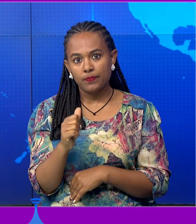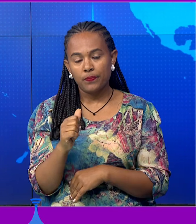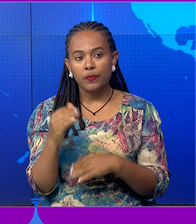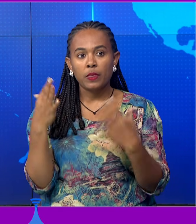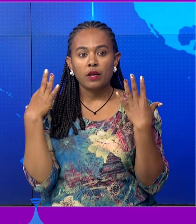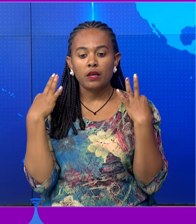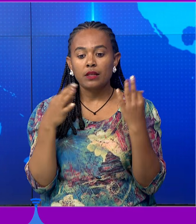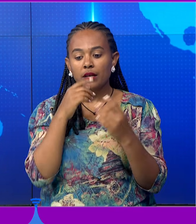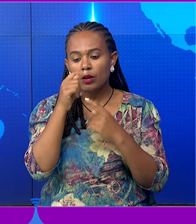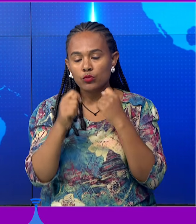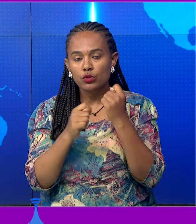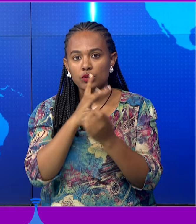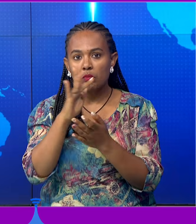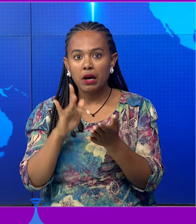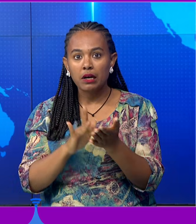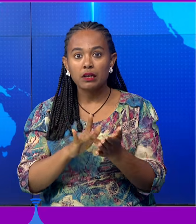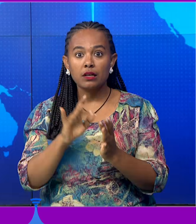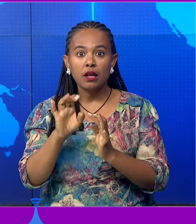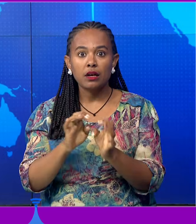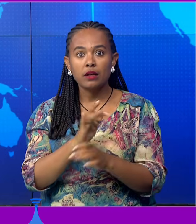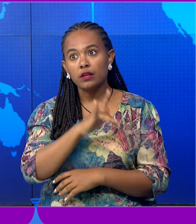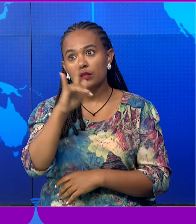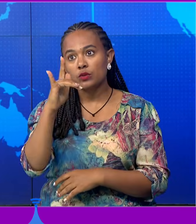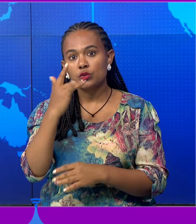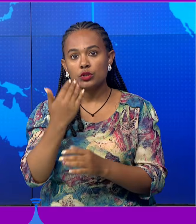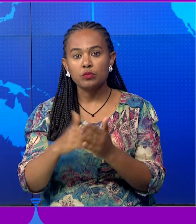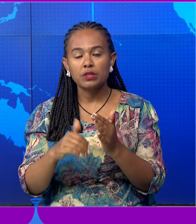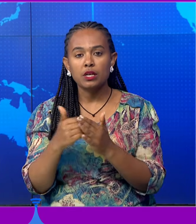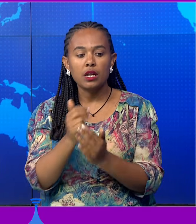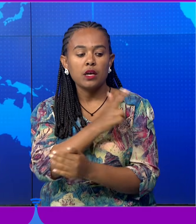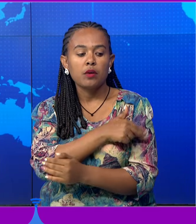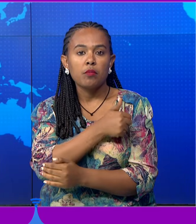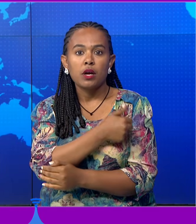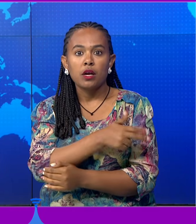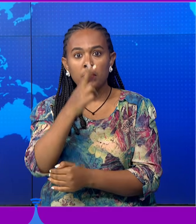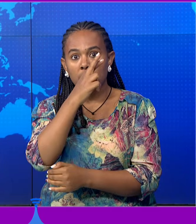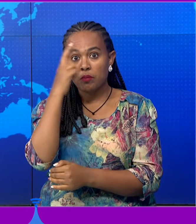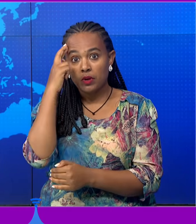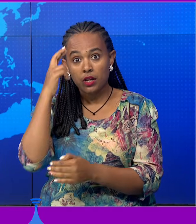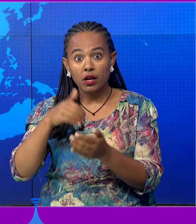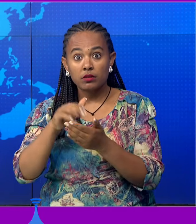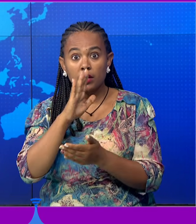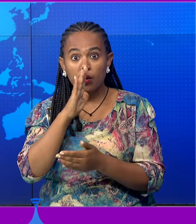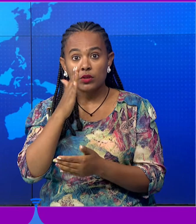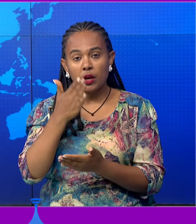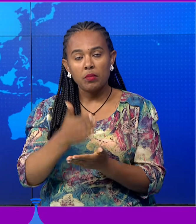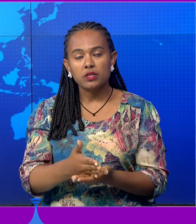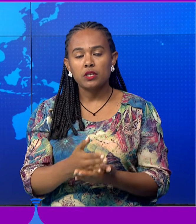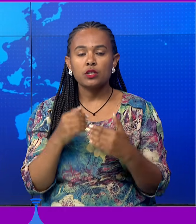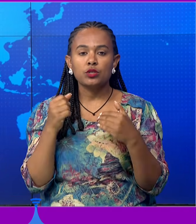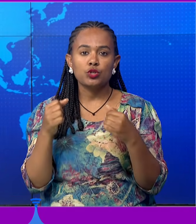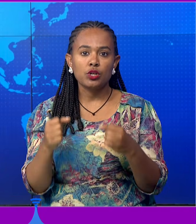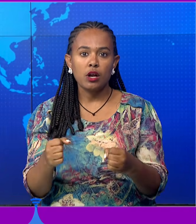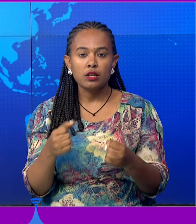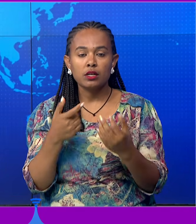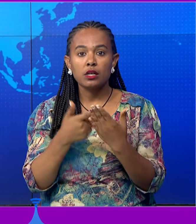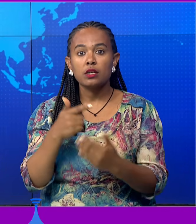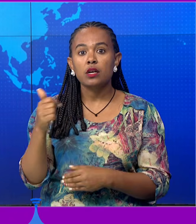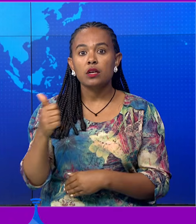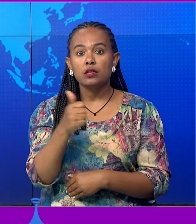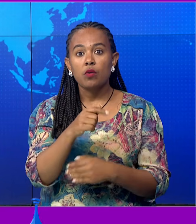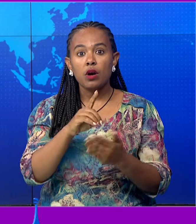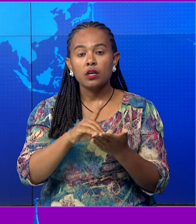የጤና ቱሪዝም ማዕከል እናደርጋታለን። የውጭ ምንዛሬ በሕክምና ምክንያት እንዳይወጣ ማስቀረት እንችላለን። ይህንን አዲስ አበባ